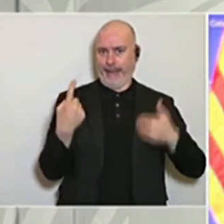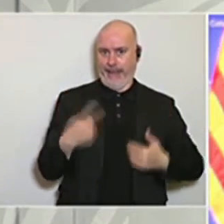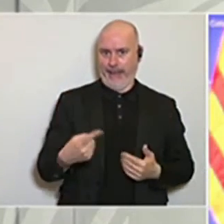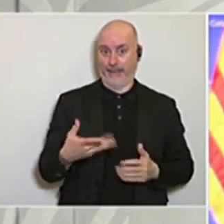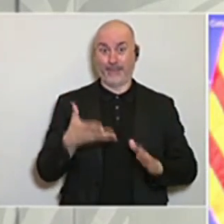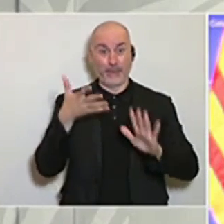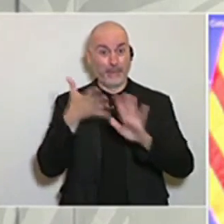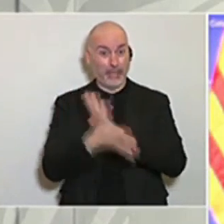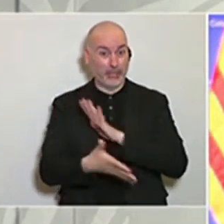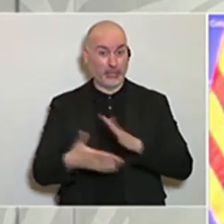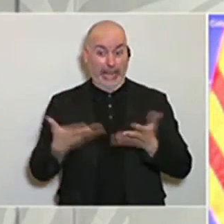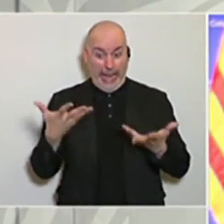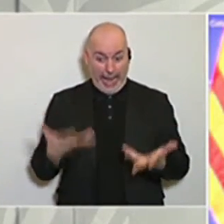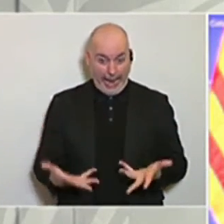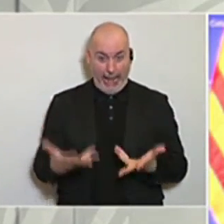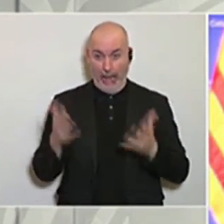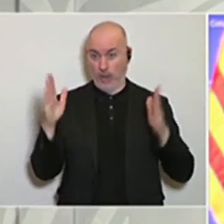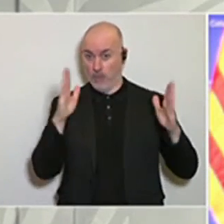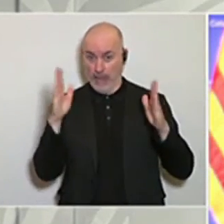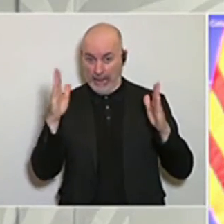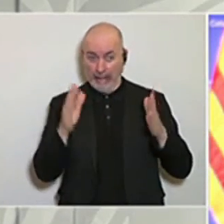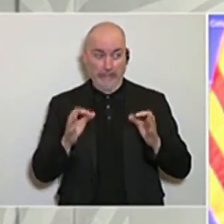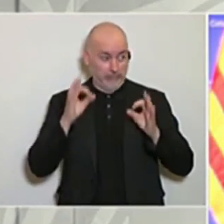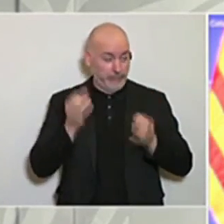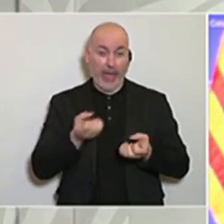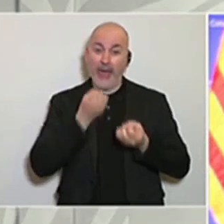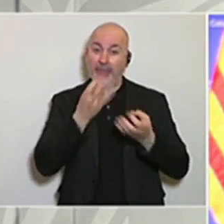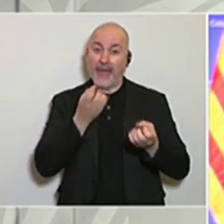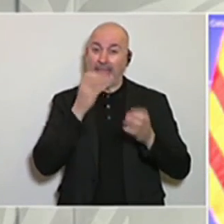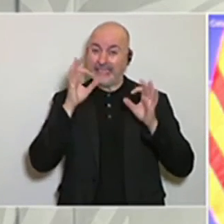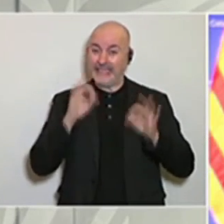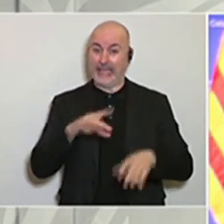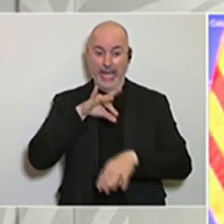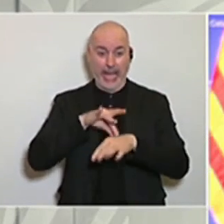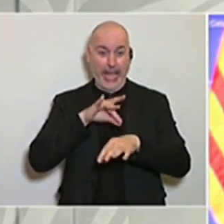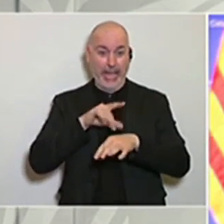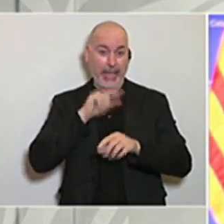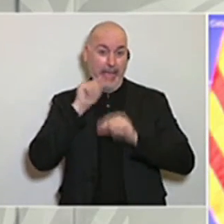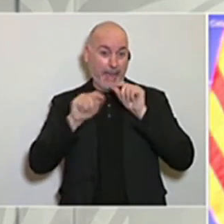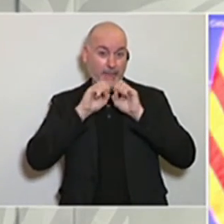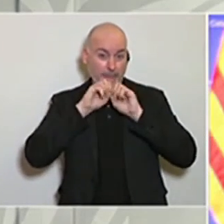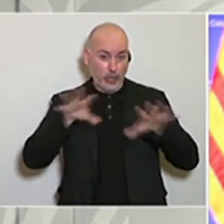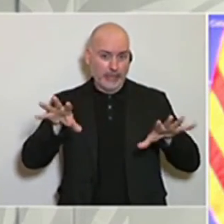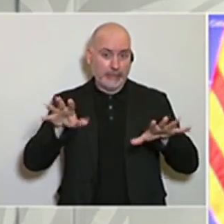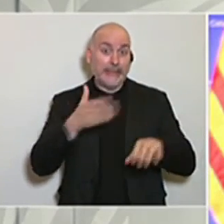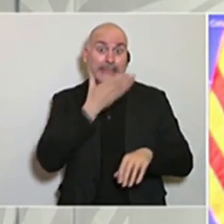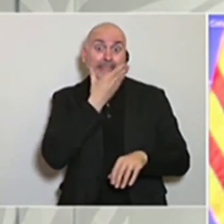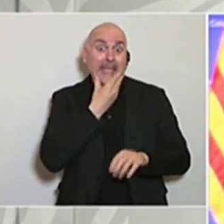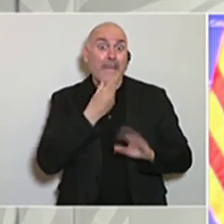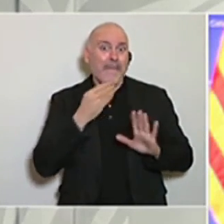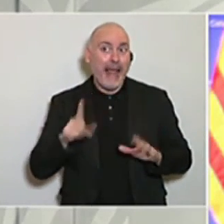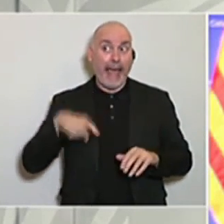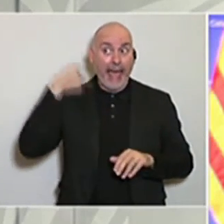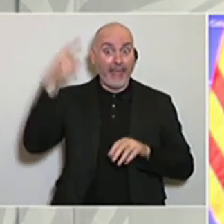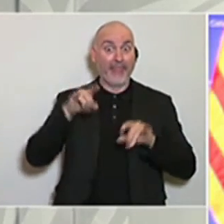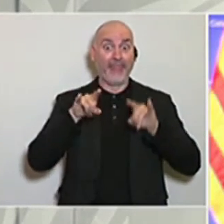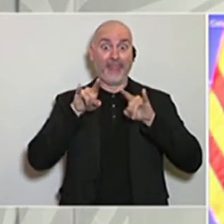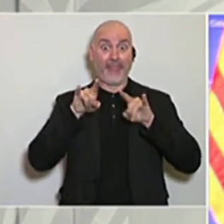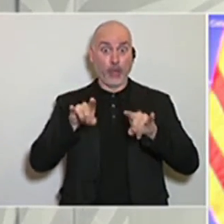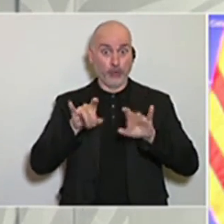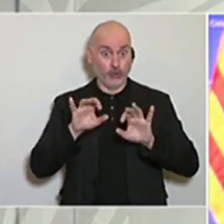sentit, en aquests moments, i tal i com estan les dades epidemiològiques, sembla ser que de cara a dilluns